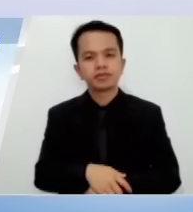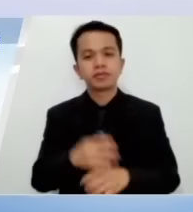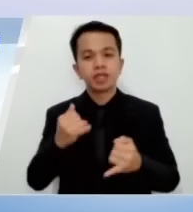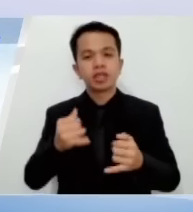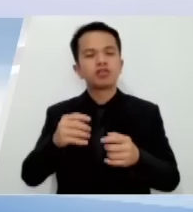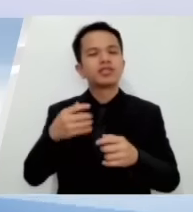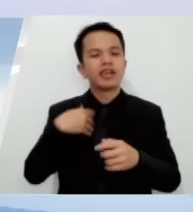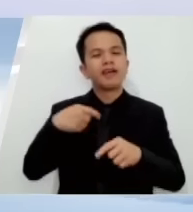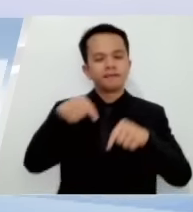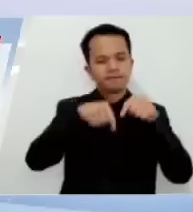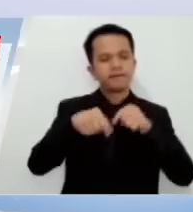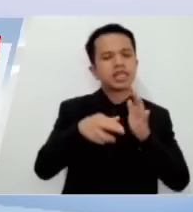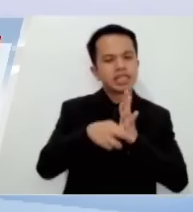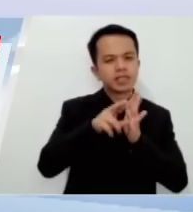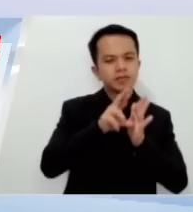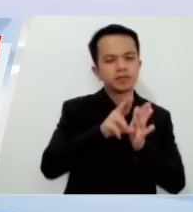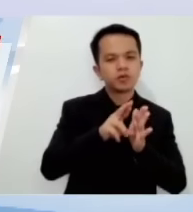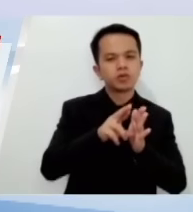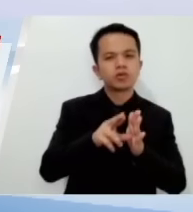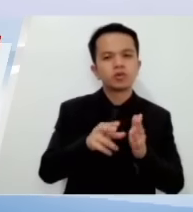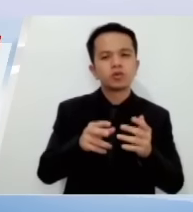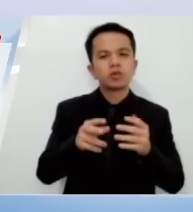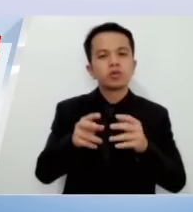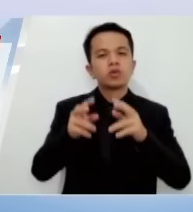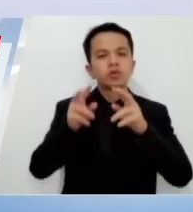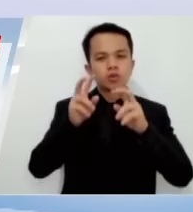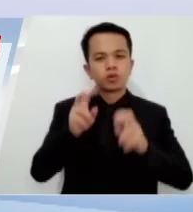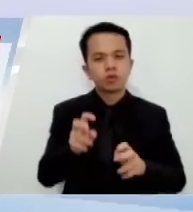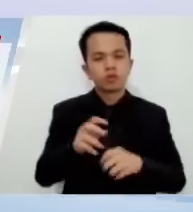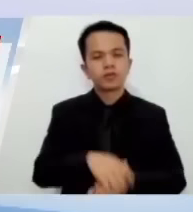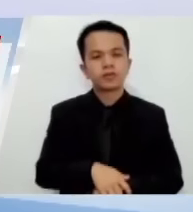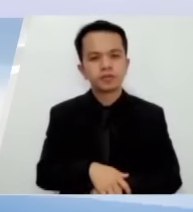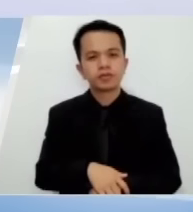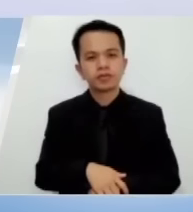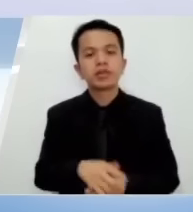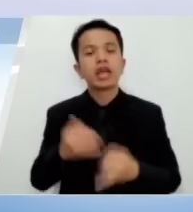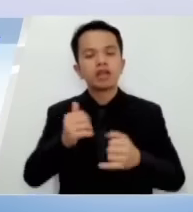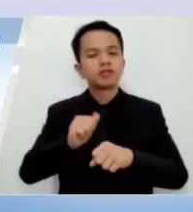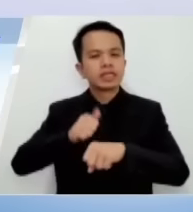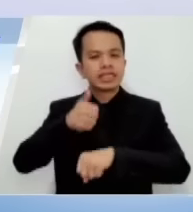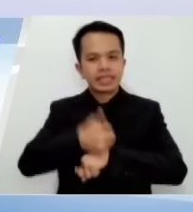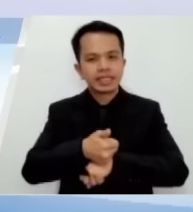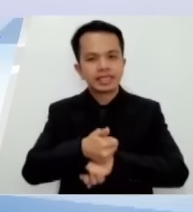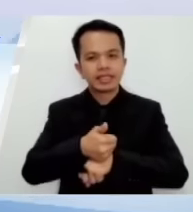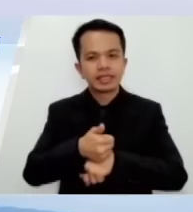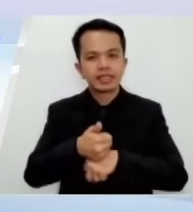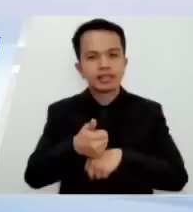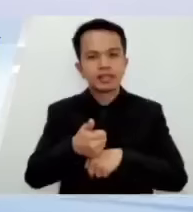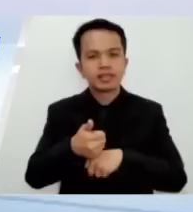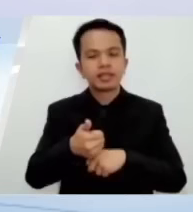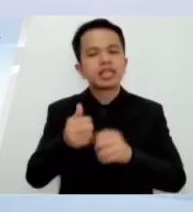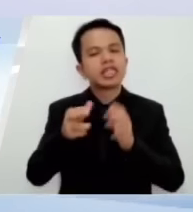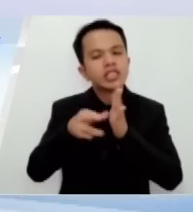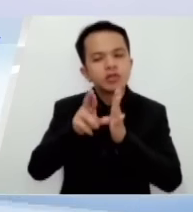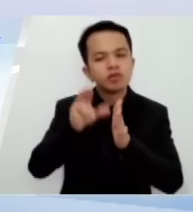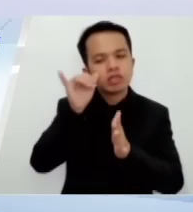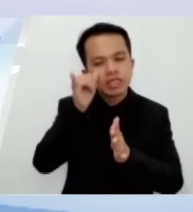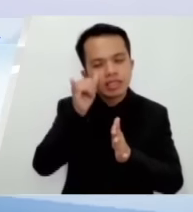naman natin ay ah nag-conduct na ng ah CCTV